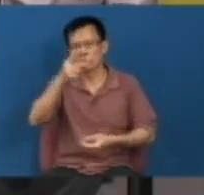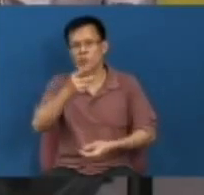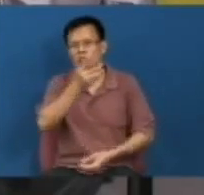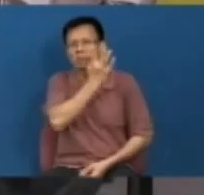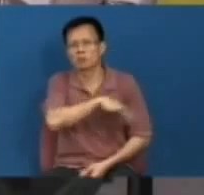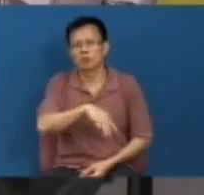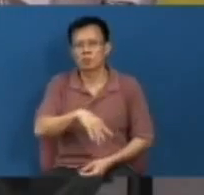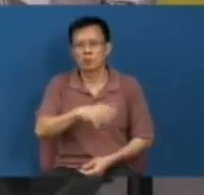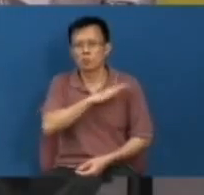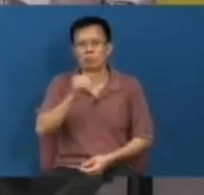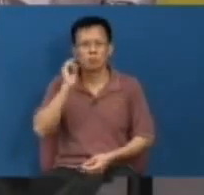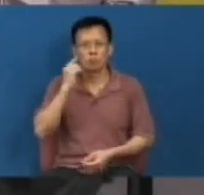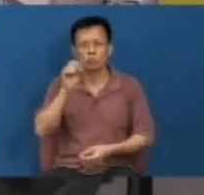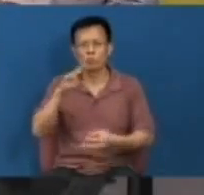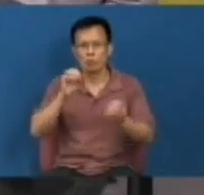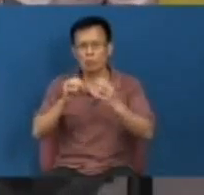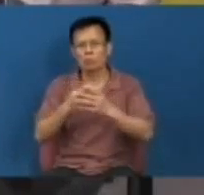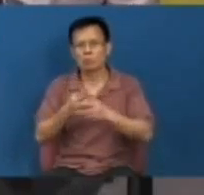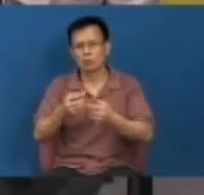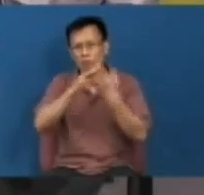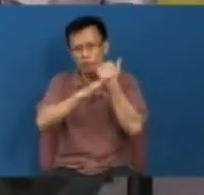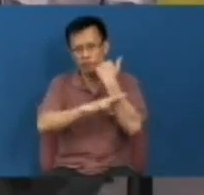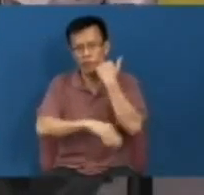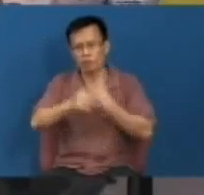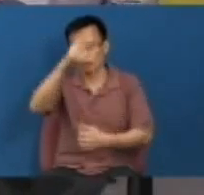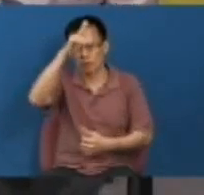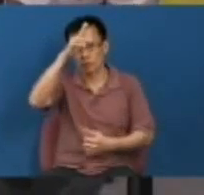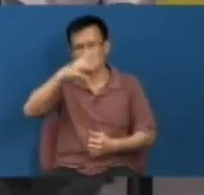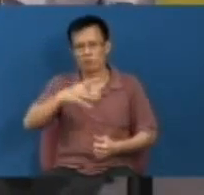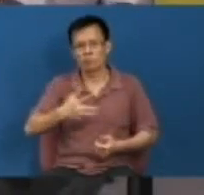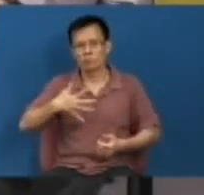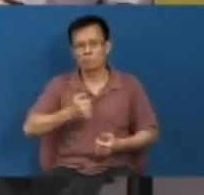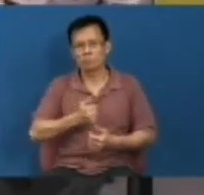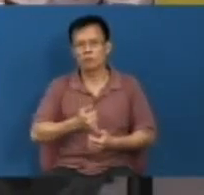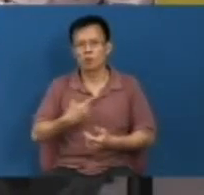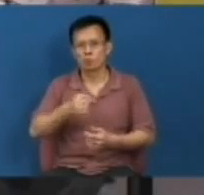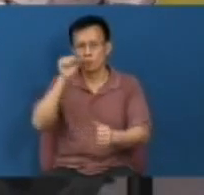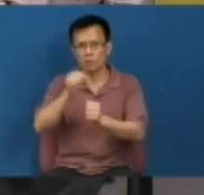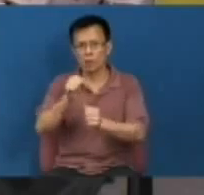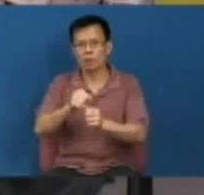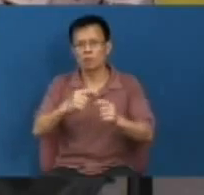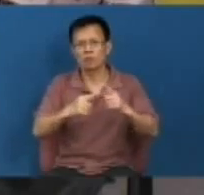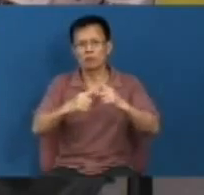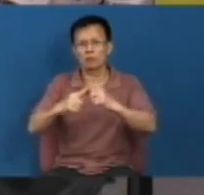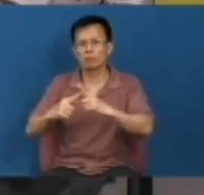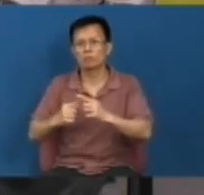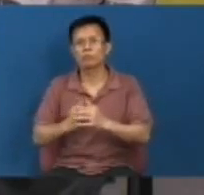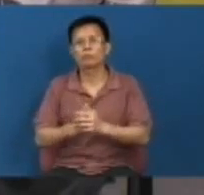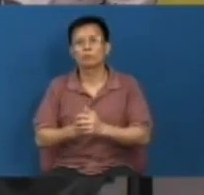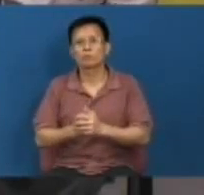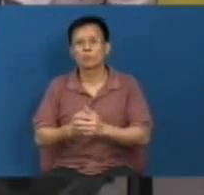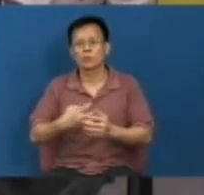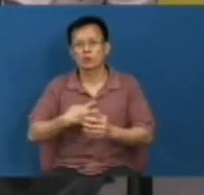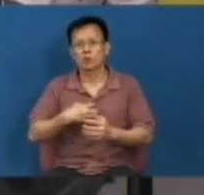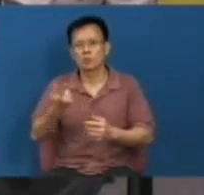講嗰樣嘢嘅問題。 即係覺得法例喺佢手度就可以咁樣去欺凌啲業主啦。 我覺得佢認為佢做